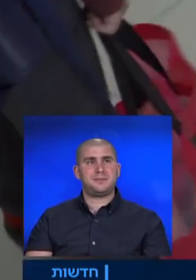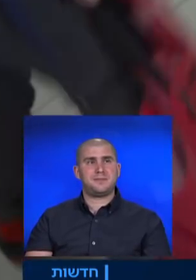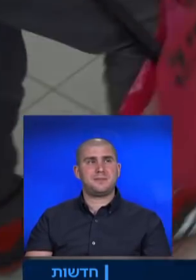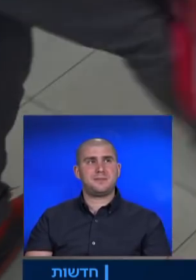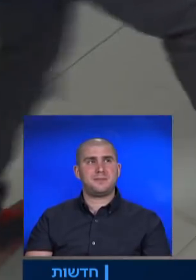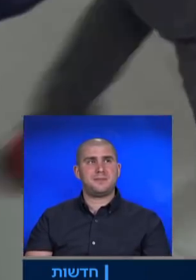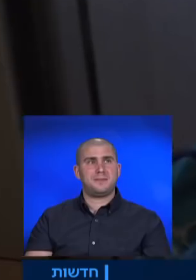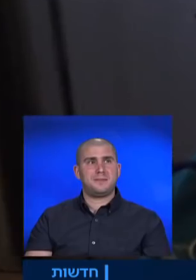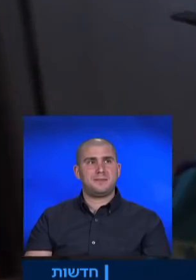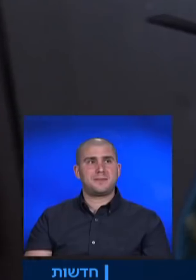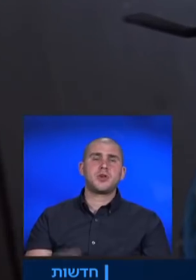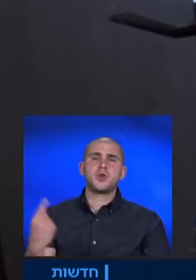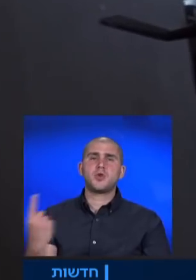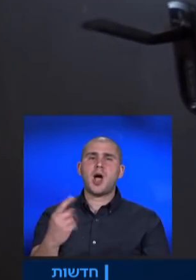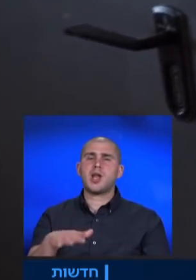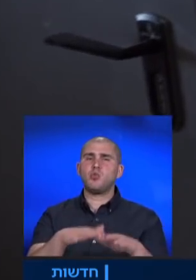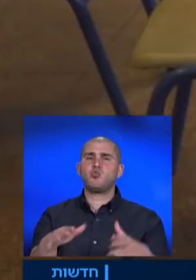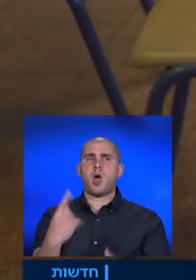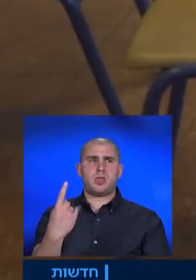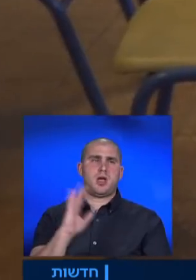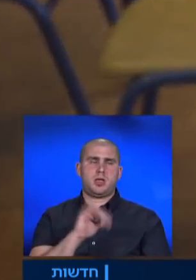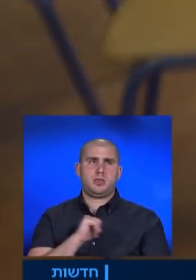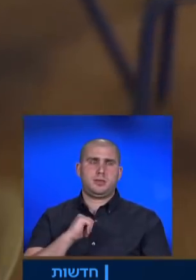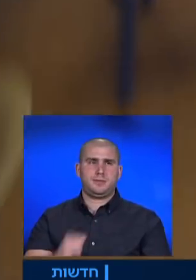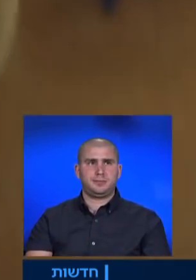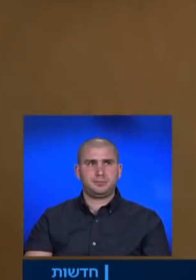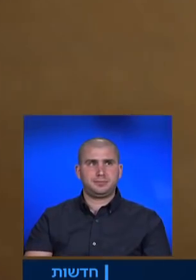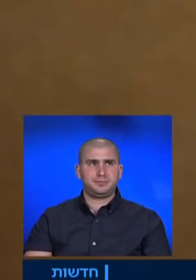כל אחד על שולחן אחד.